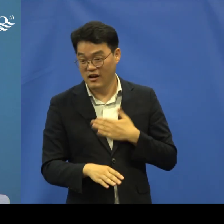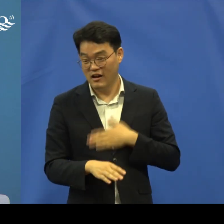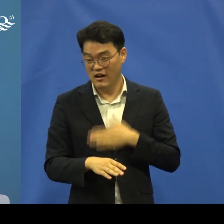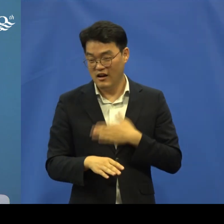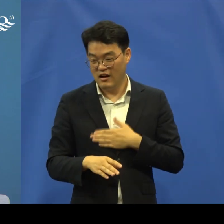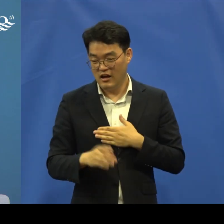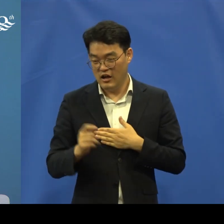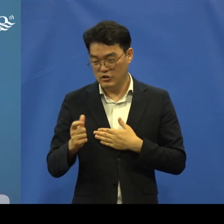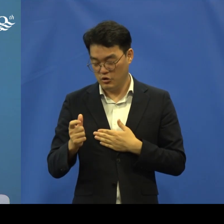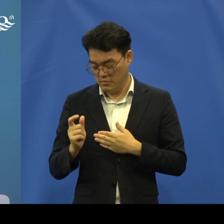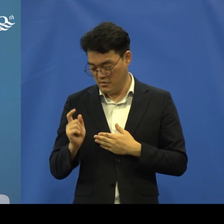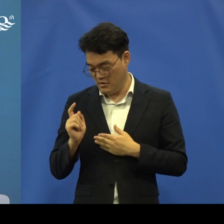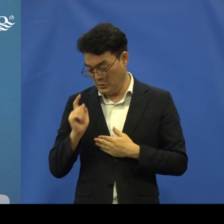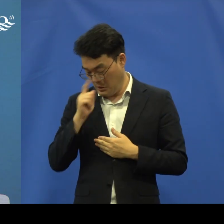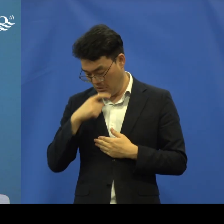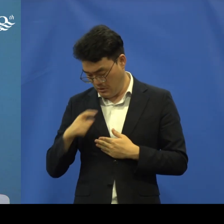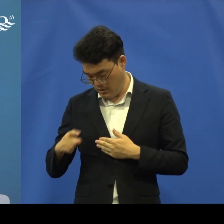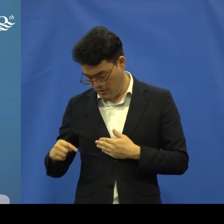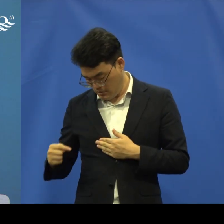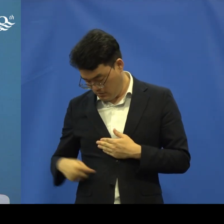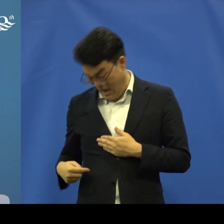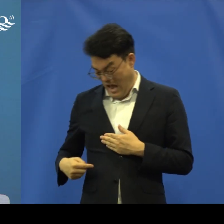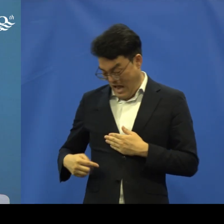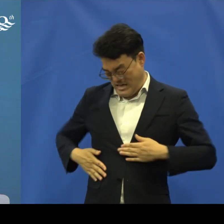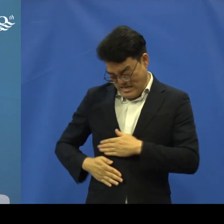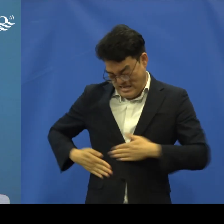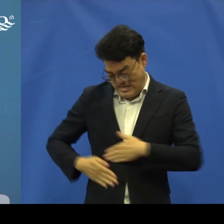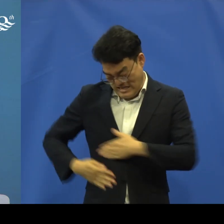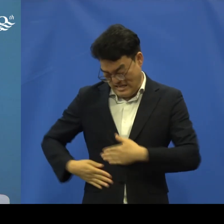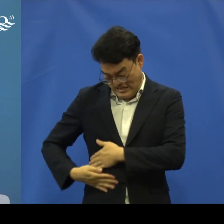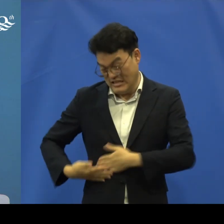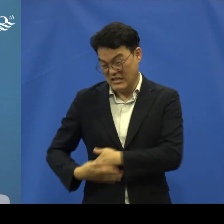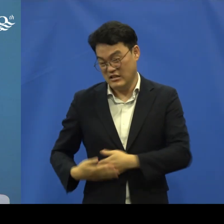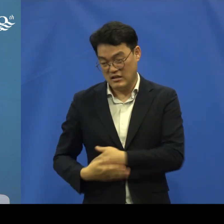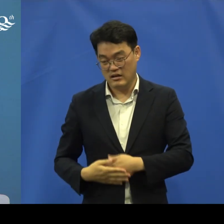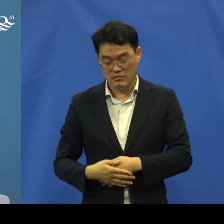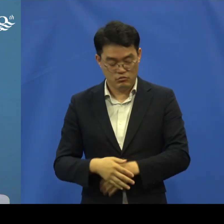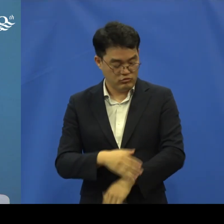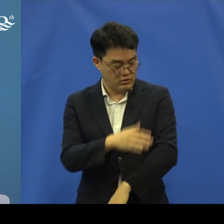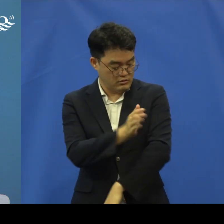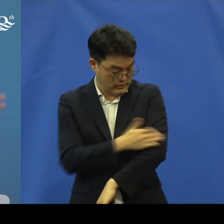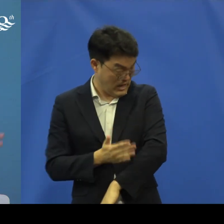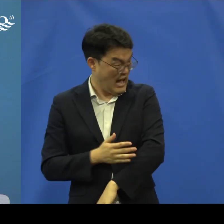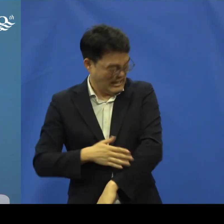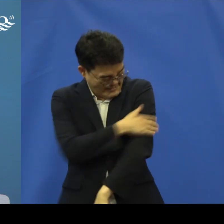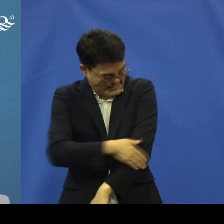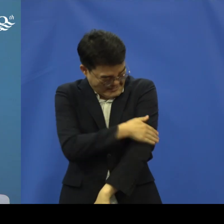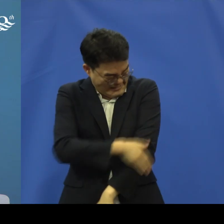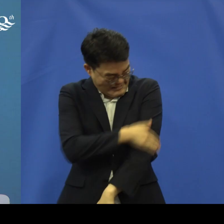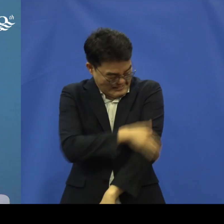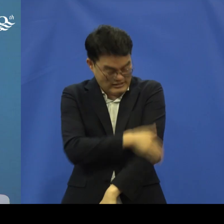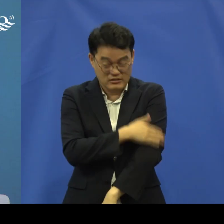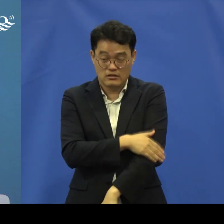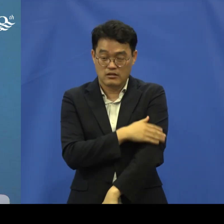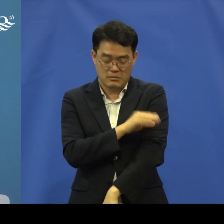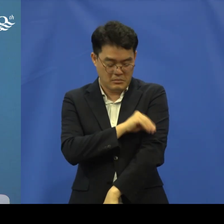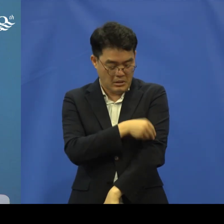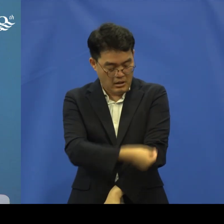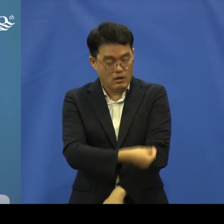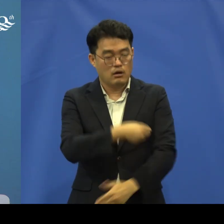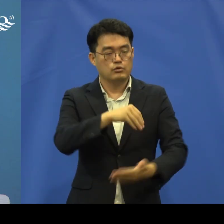왜 뭐 다른 사람들과 이게 그게 안 돼. 접촉이 교제가 안 돼. 아무도 그 집에 갈 수도 없어.